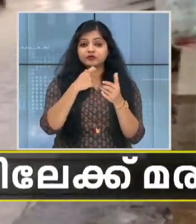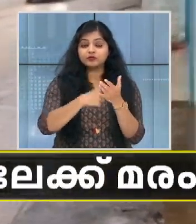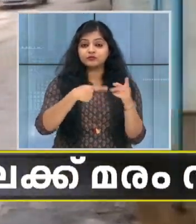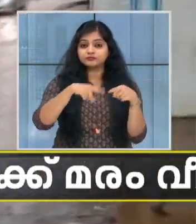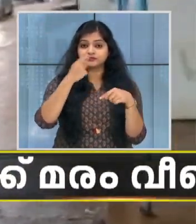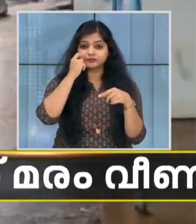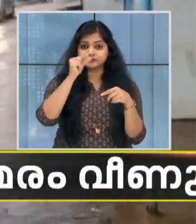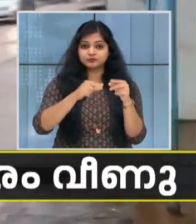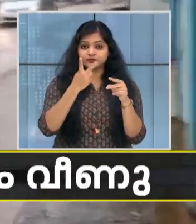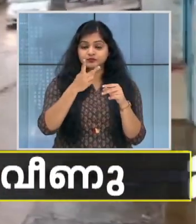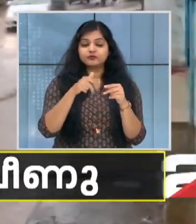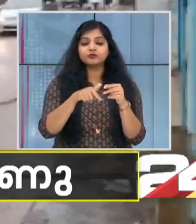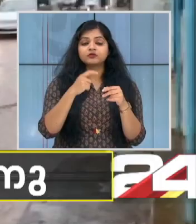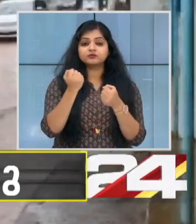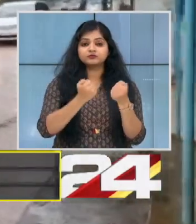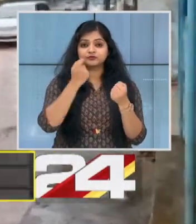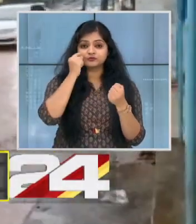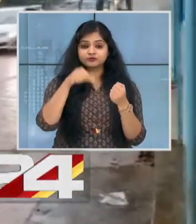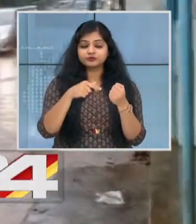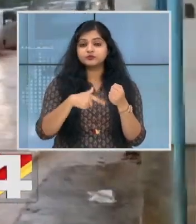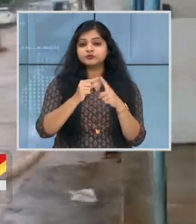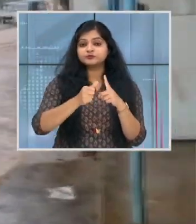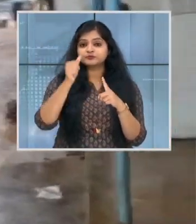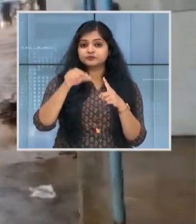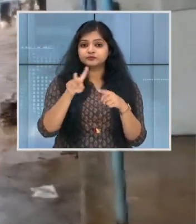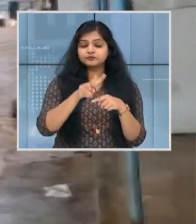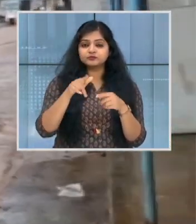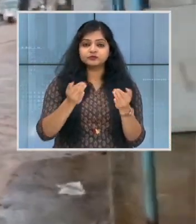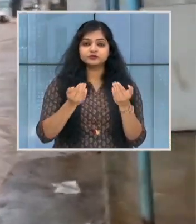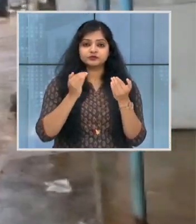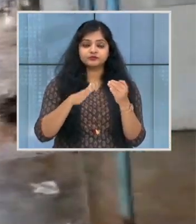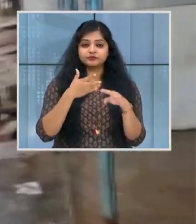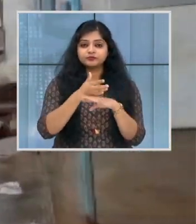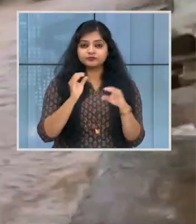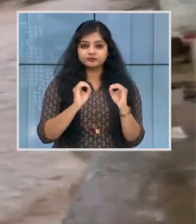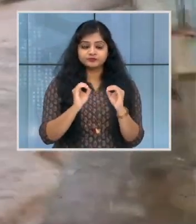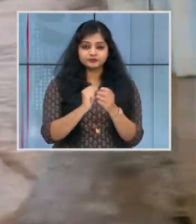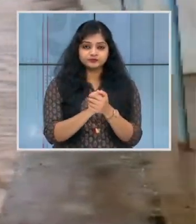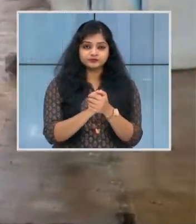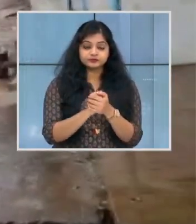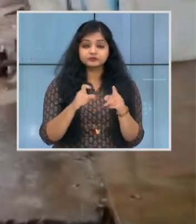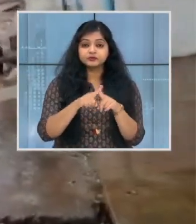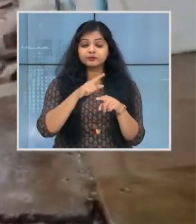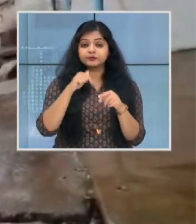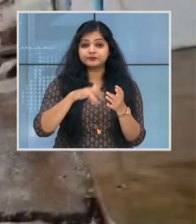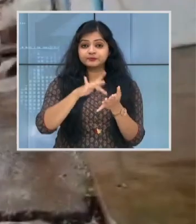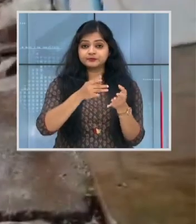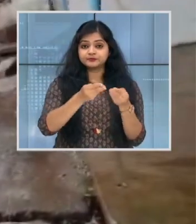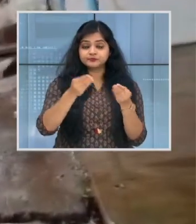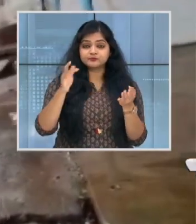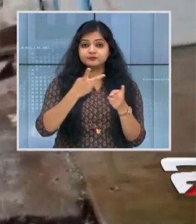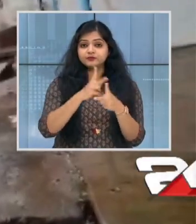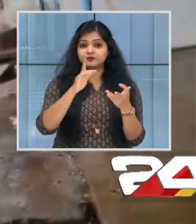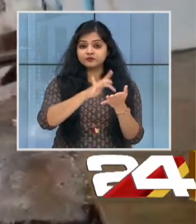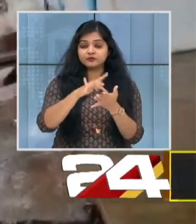ഇരിക്കൂർ ബ്ലോക്ക് പഞ്ചായത്ത് പ്രസിഡന്റ് റോബർട്ടിനും ഡ്രൈവർക്കും കാര്യമായ പരിക്കുകളൊന്നുമില്ല. അവർ രക്ഷപ്പെട്ടു. അതേസമയം ഈ മേഖലയിൽ വിവിധ ഇടങ്ങളിൽ,